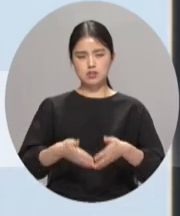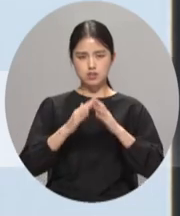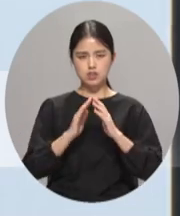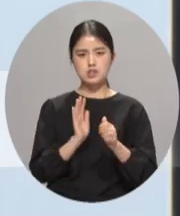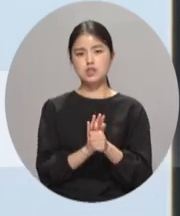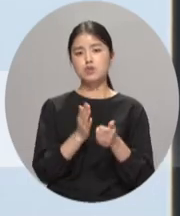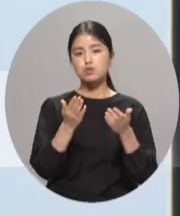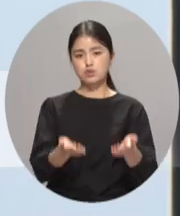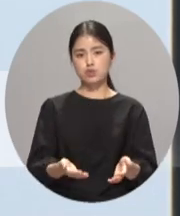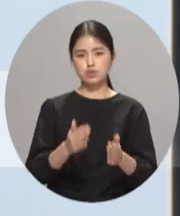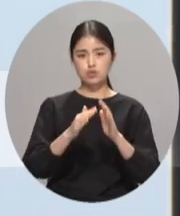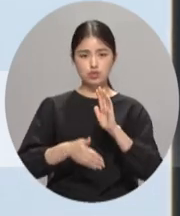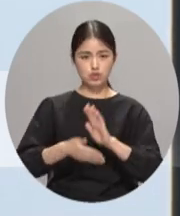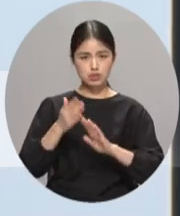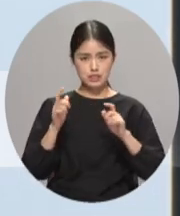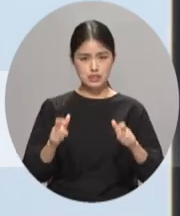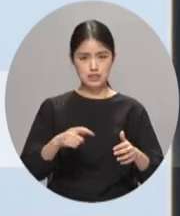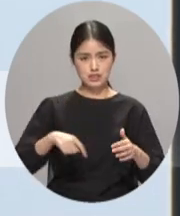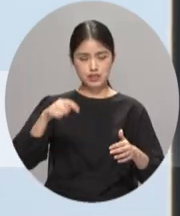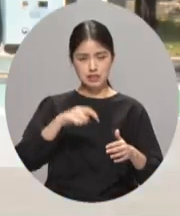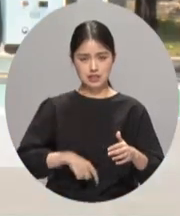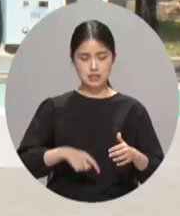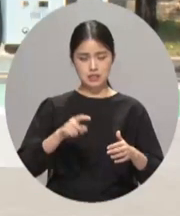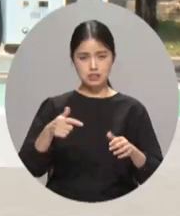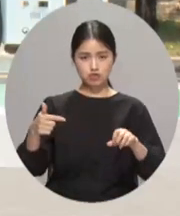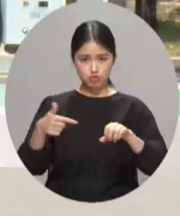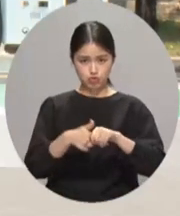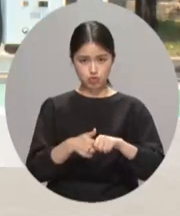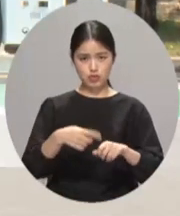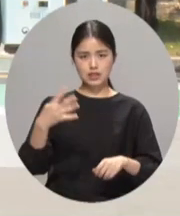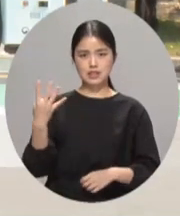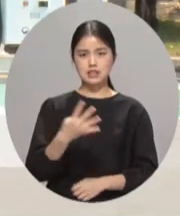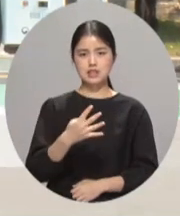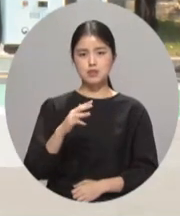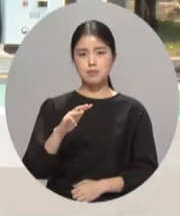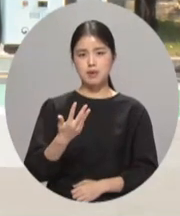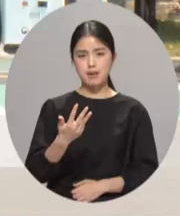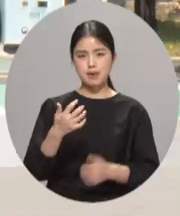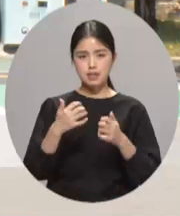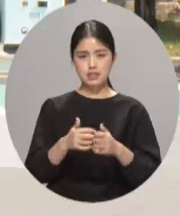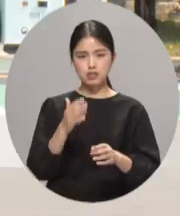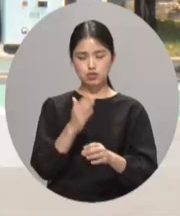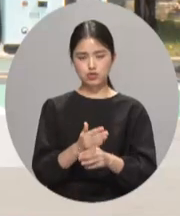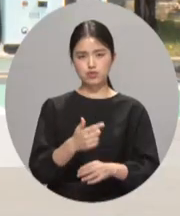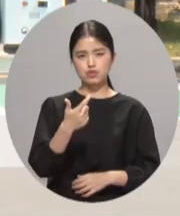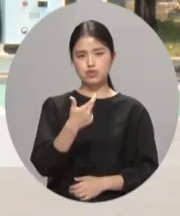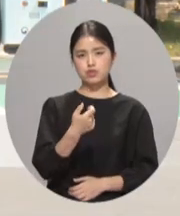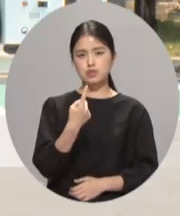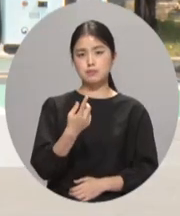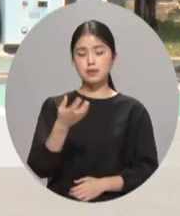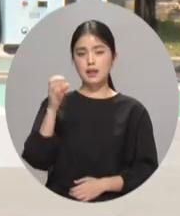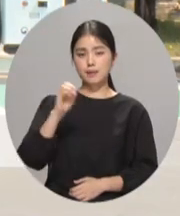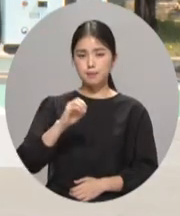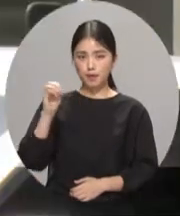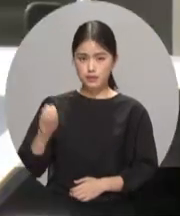계획입니다 전주 지역에 설치된 전기차 충전기 4,800여 기중 61